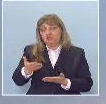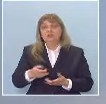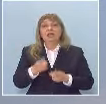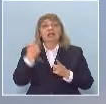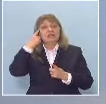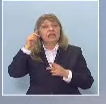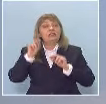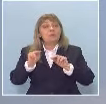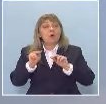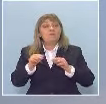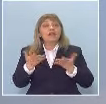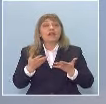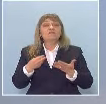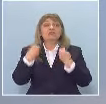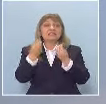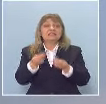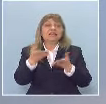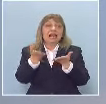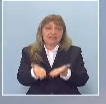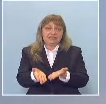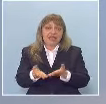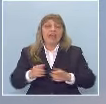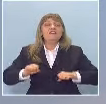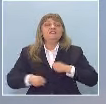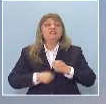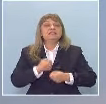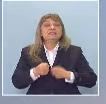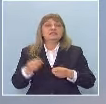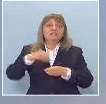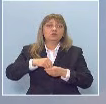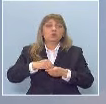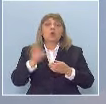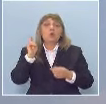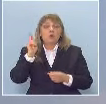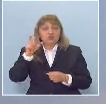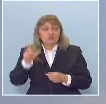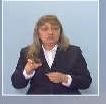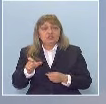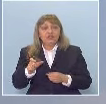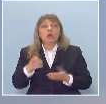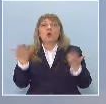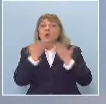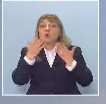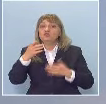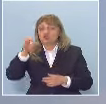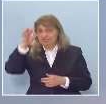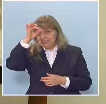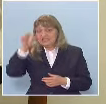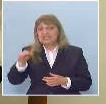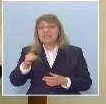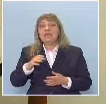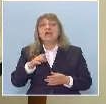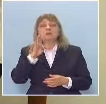напомня какво са ни завещали те. В инициативата се включиха учители, ученици, родители и бивши възпитаници.